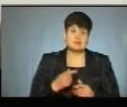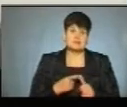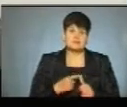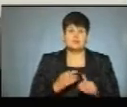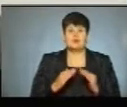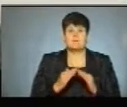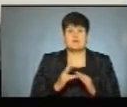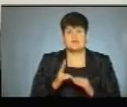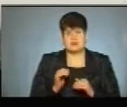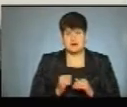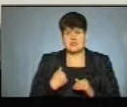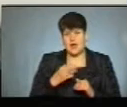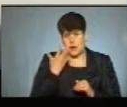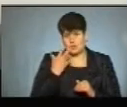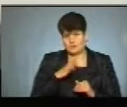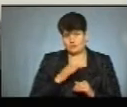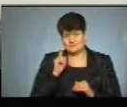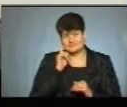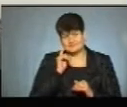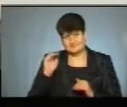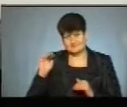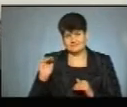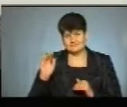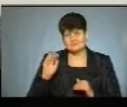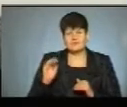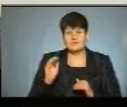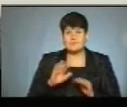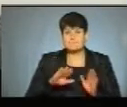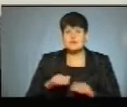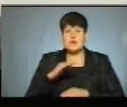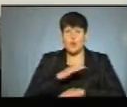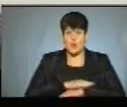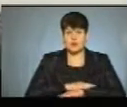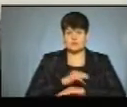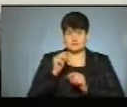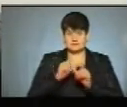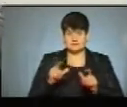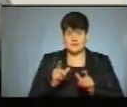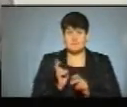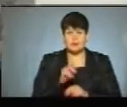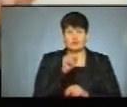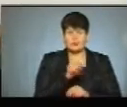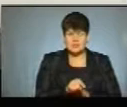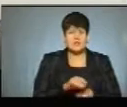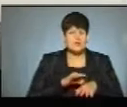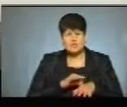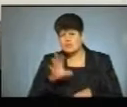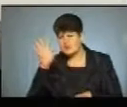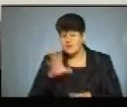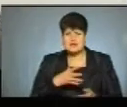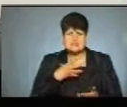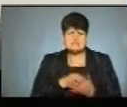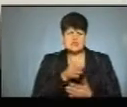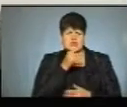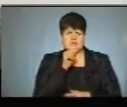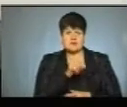домівка. Я коли був юнаком, то після уроків я приходив туди і проводив повністю свій час там. І